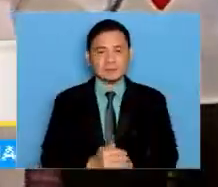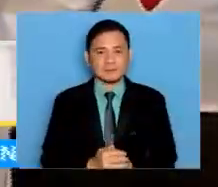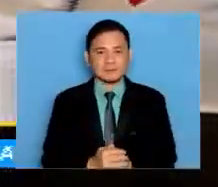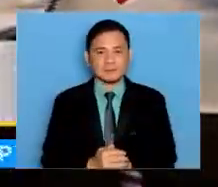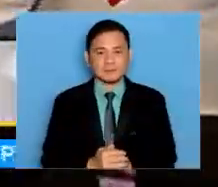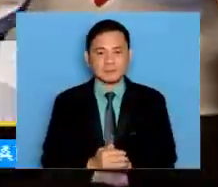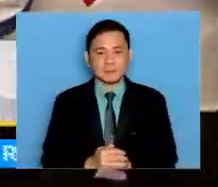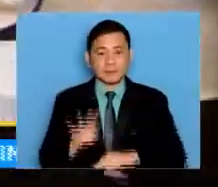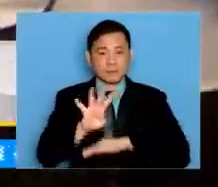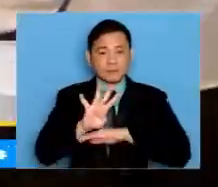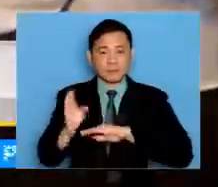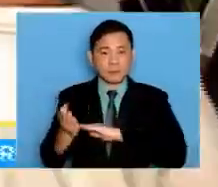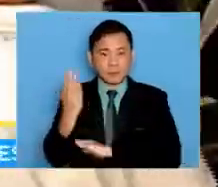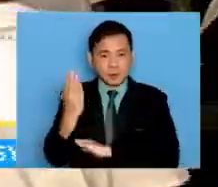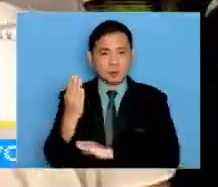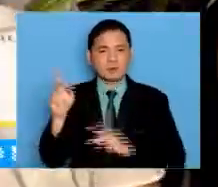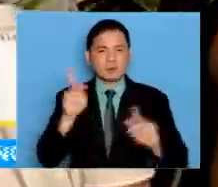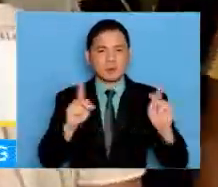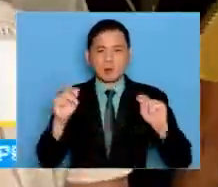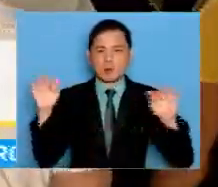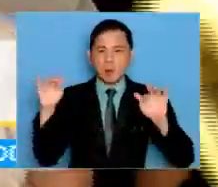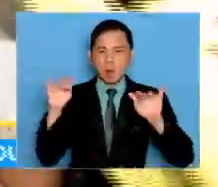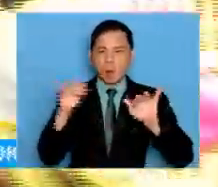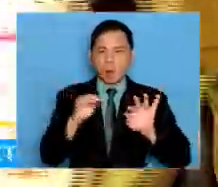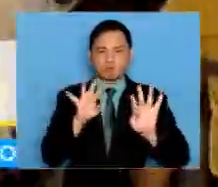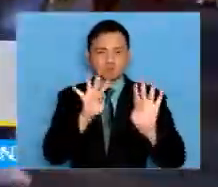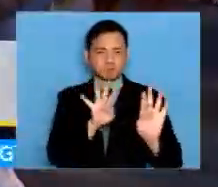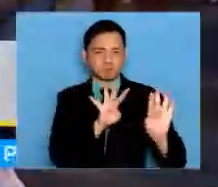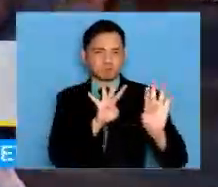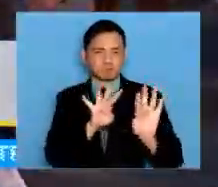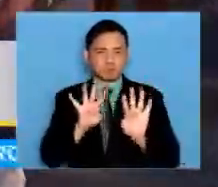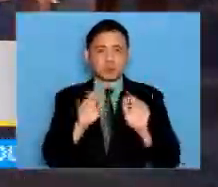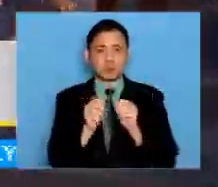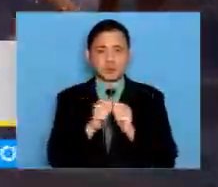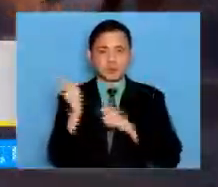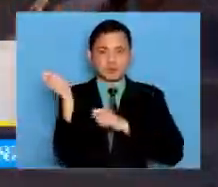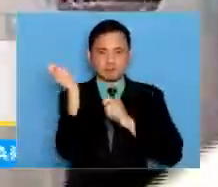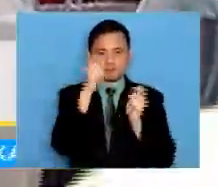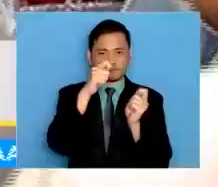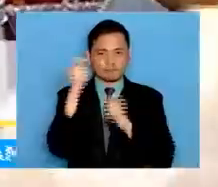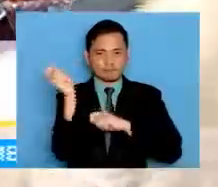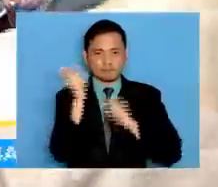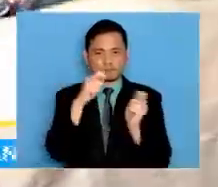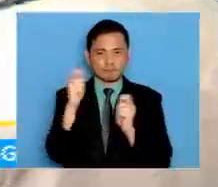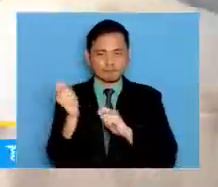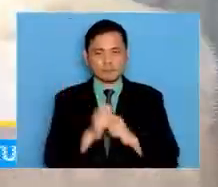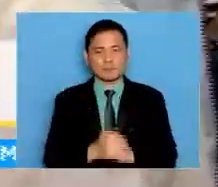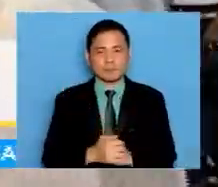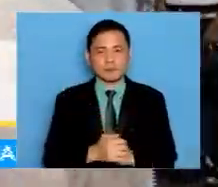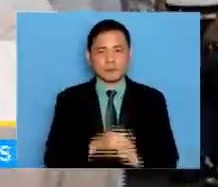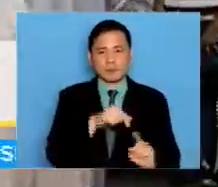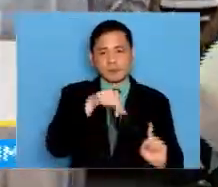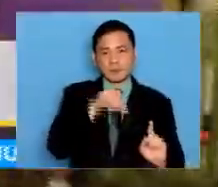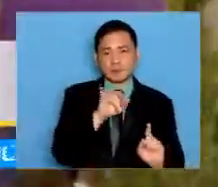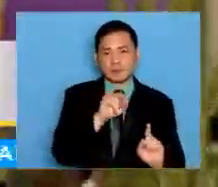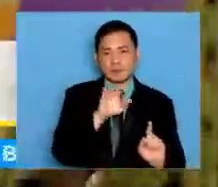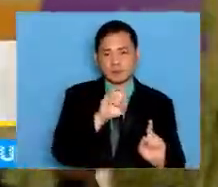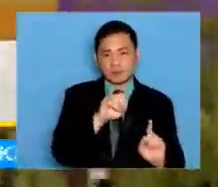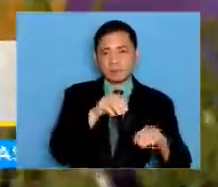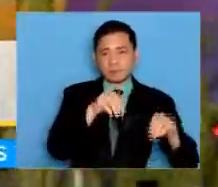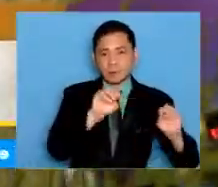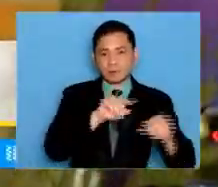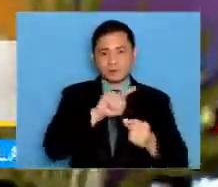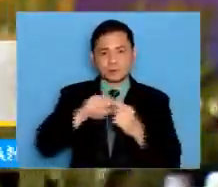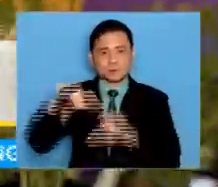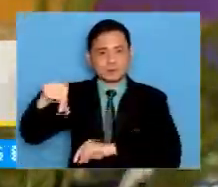ng magdatingan ang mga deboto. Bit-bit ang kanilang palaspas para sa prosesyon mula Quinto Market papuntang Quiapo Church. Simbolo